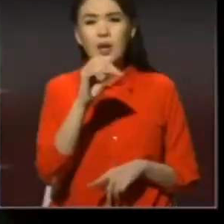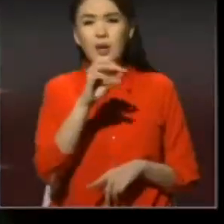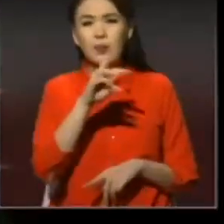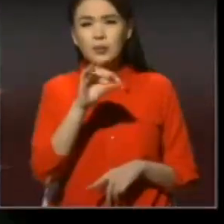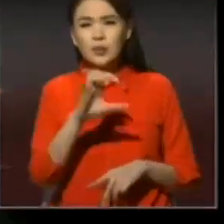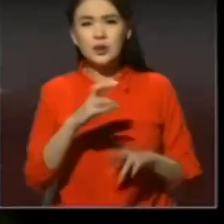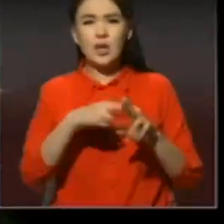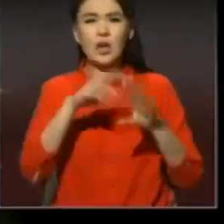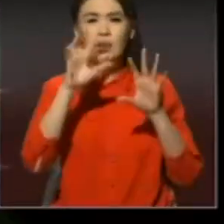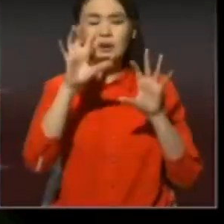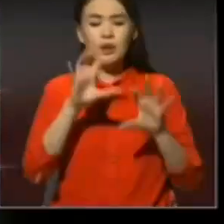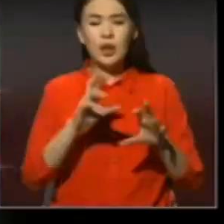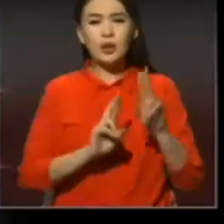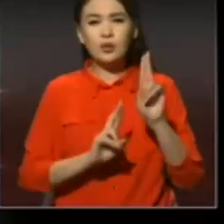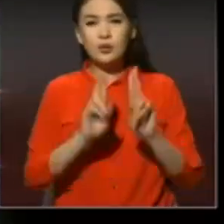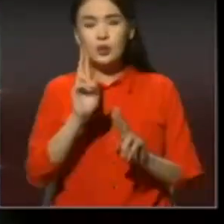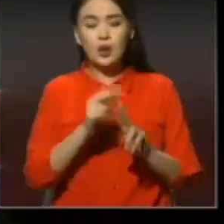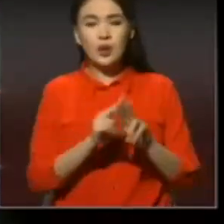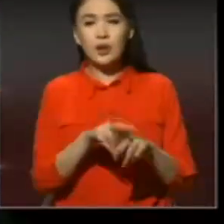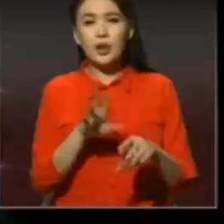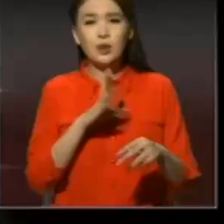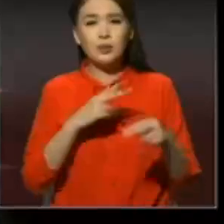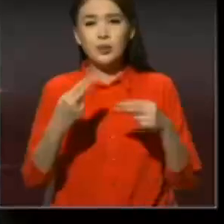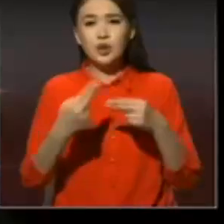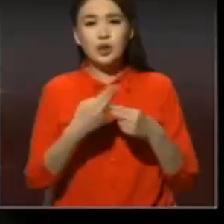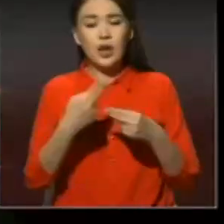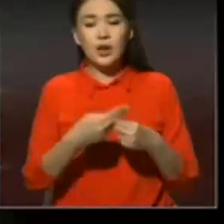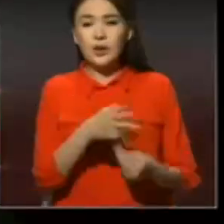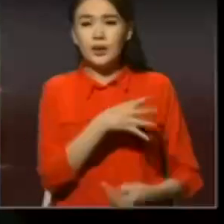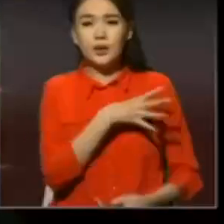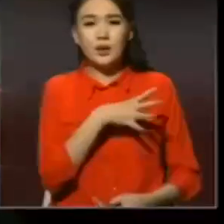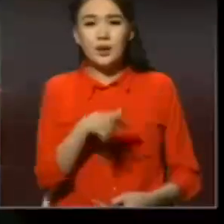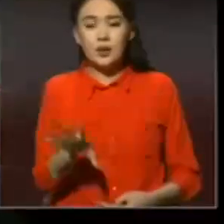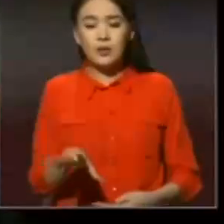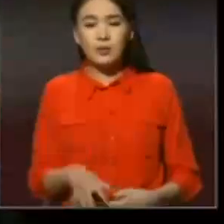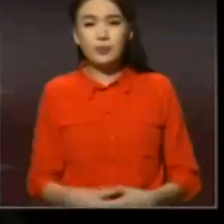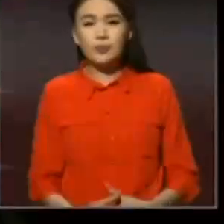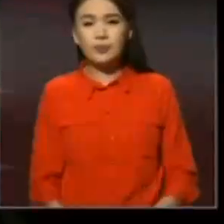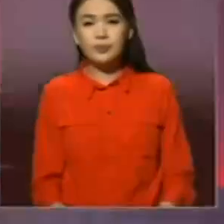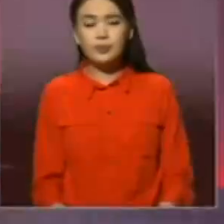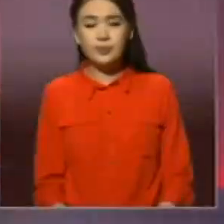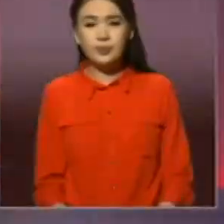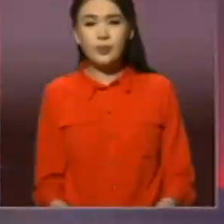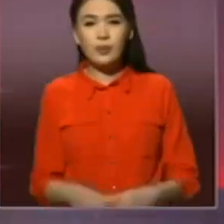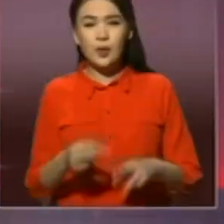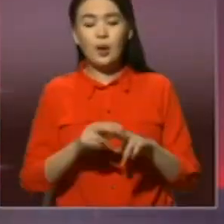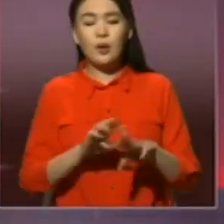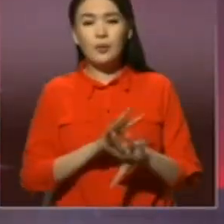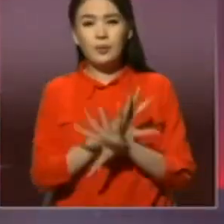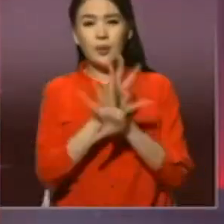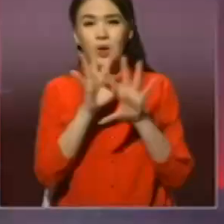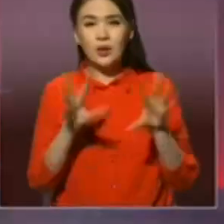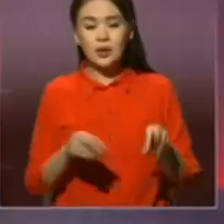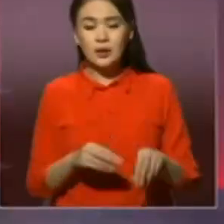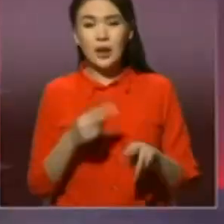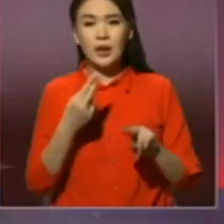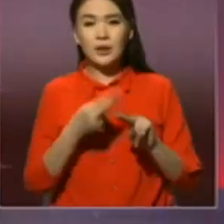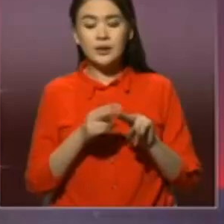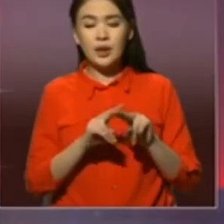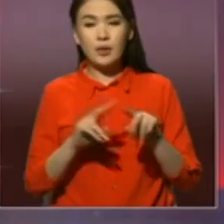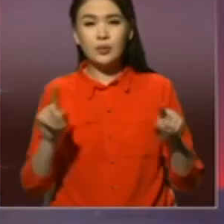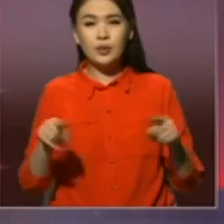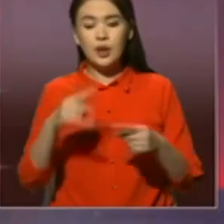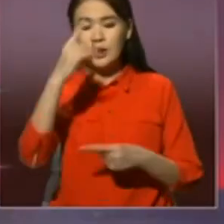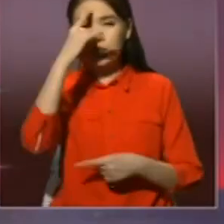мәдениетін, әдебиетін меңгеруіне ешқандай кедергі болған жоқ, ешқандай қысымдық көрсетілген жоқ оған. Оның бәрінде білесіздер,